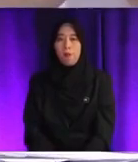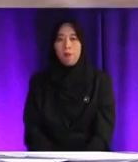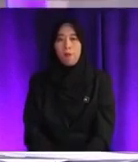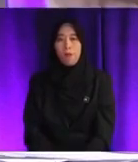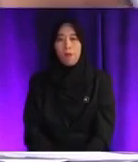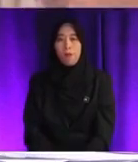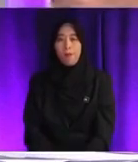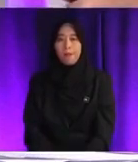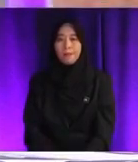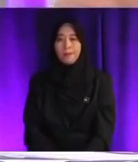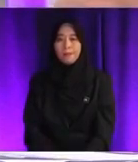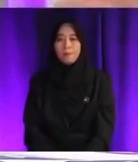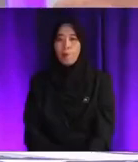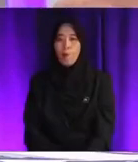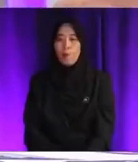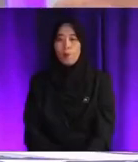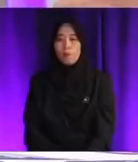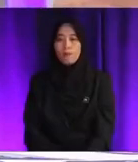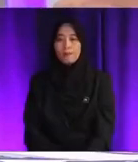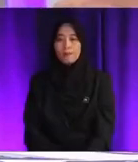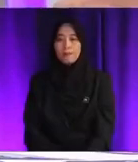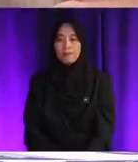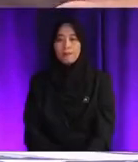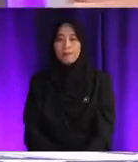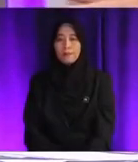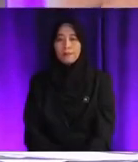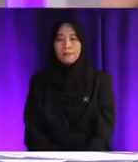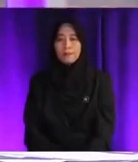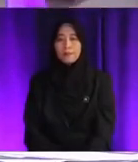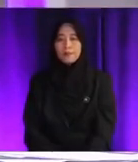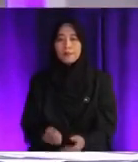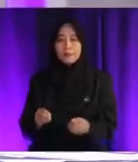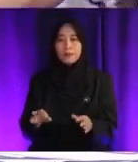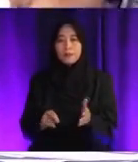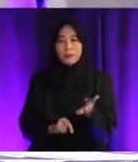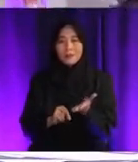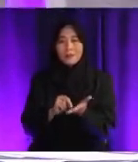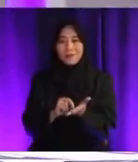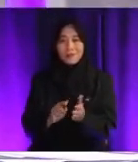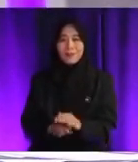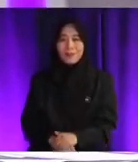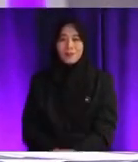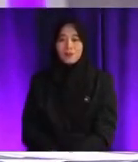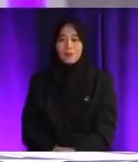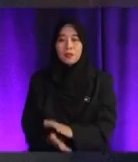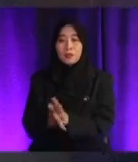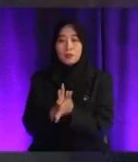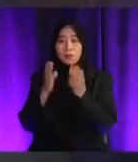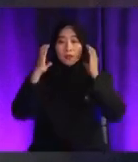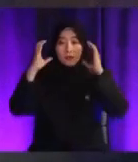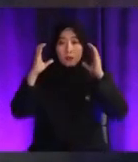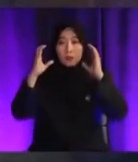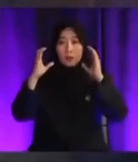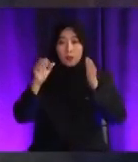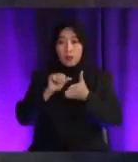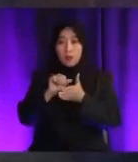Kenapa okay. Okey. Sekejap eh. Oh, ternaik lagi ah. Tak apalah, fahamlah kan? Okey. Jadi cikgu,